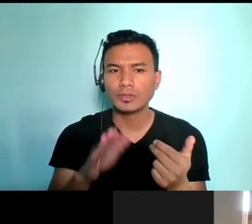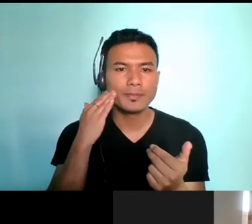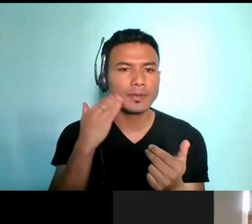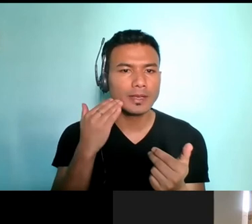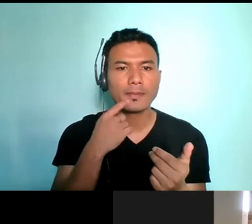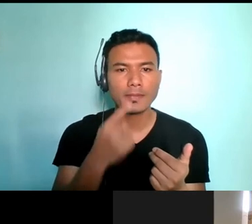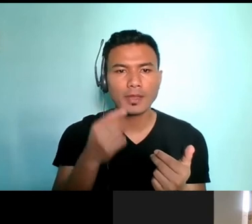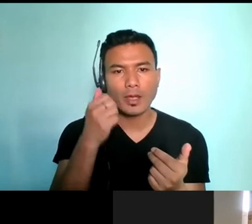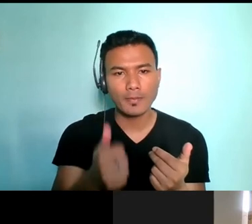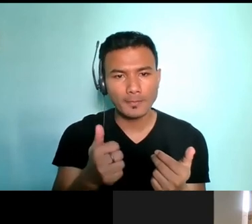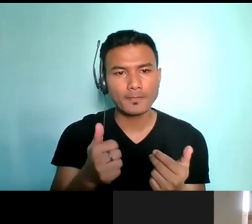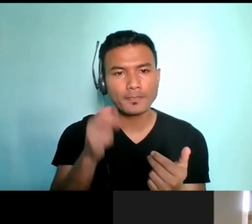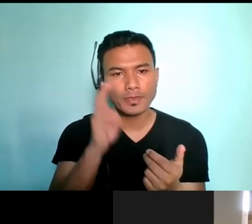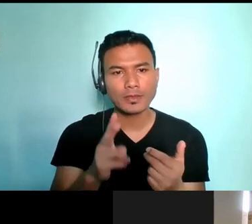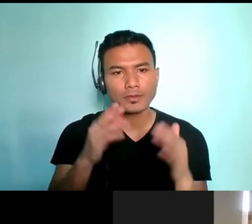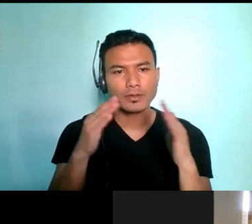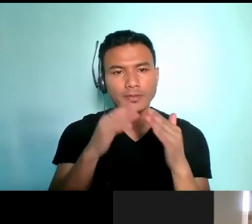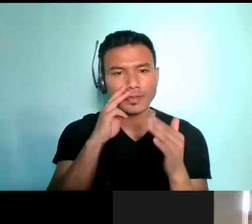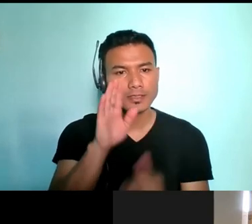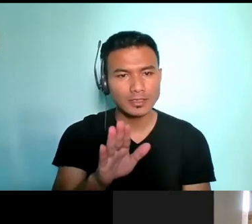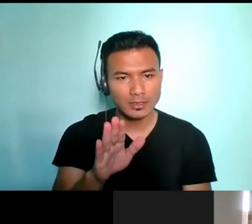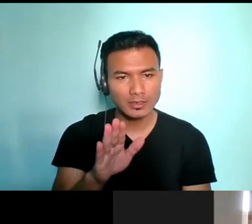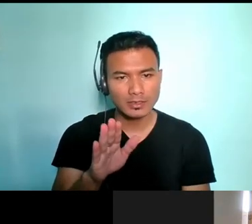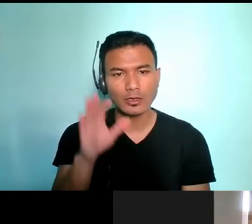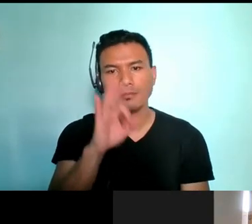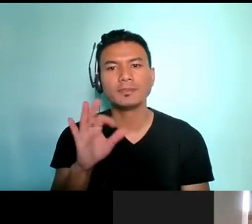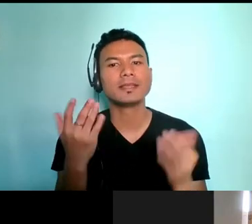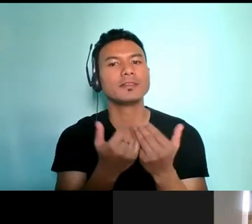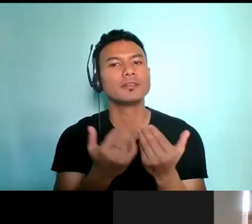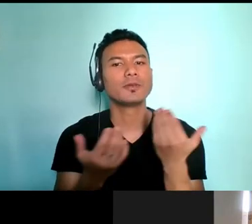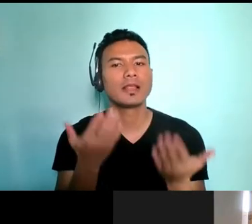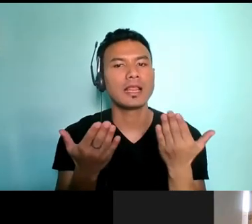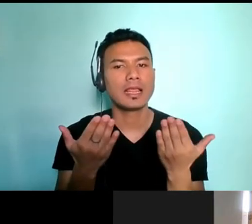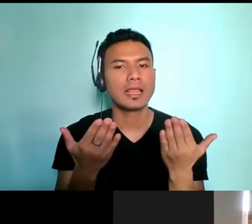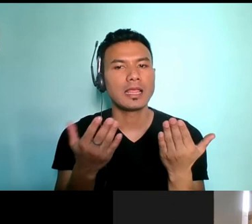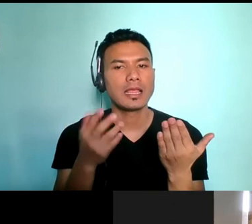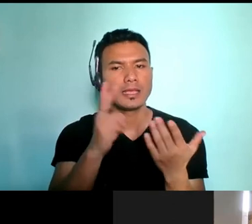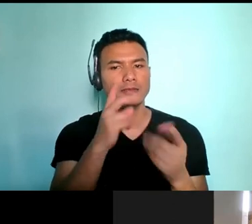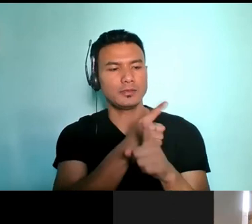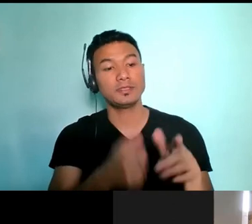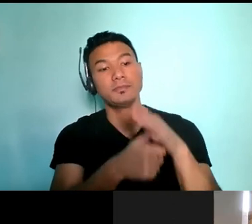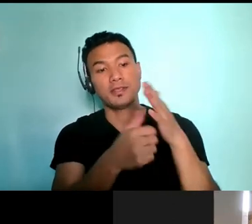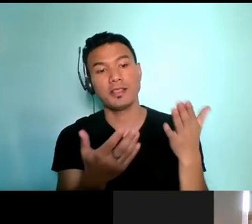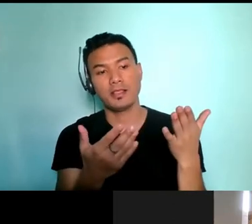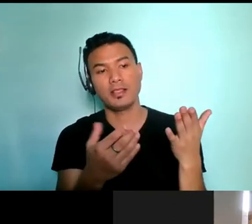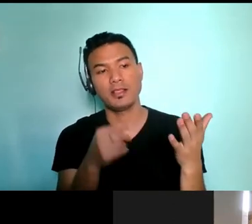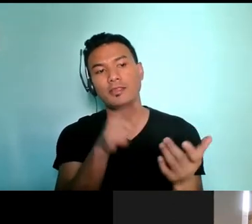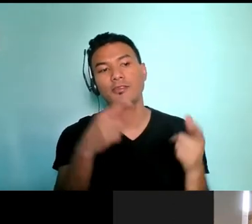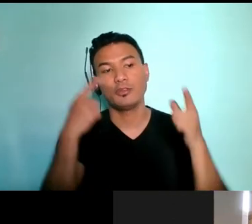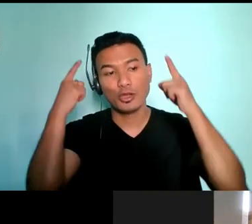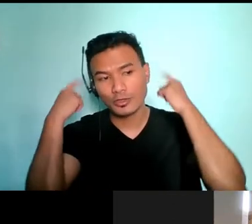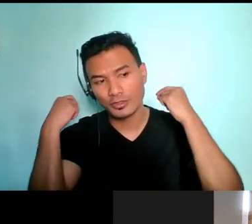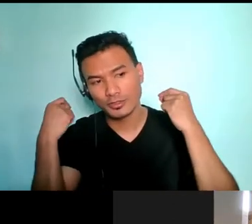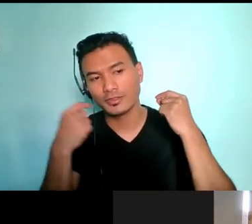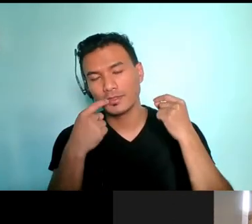भनेदेखि, अब यस्तो त घरमा छ, अफिसमा के गरियो होला, यस्तो त प्रिन्सिपलले अथवा यो त नर्सले भनेर